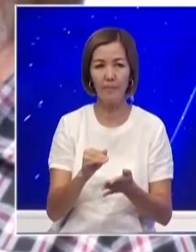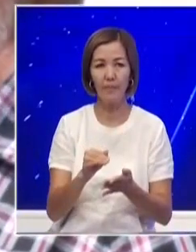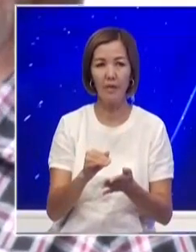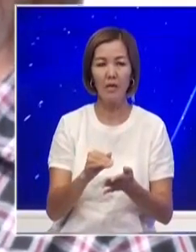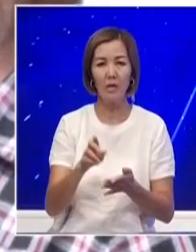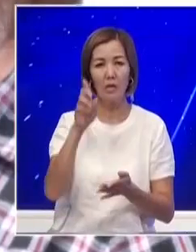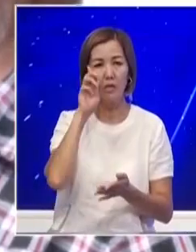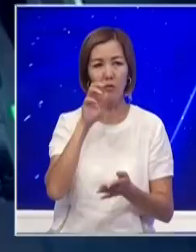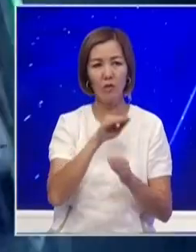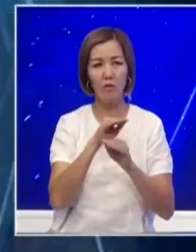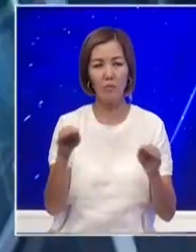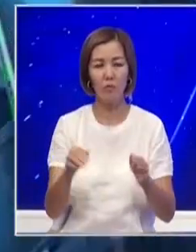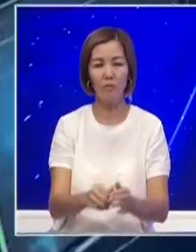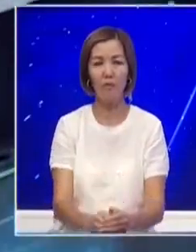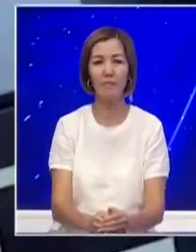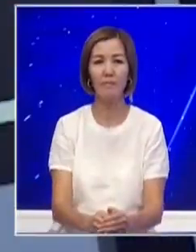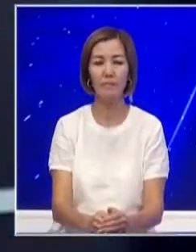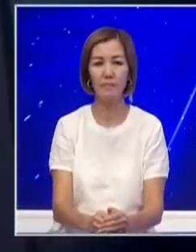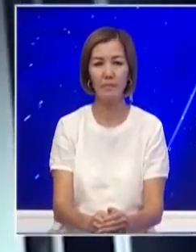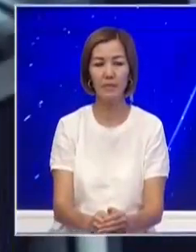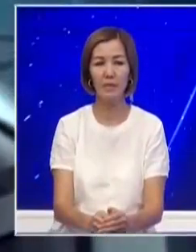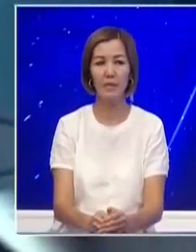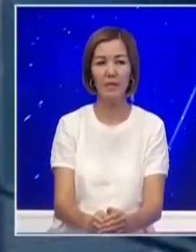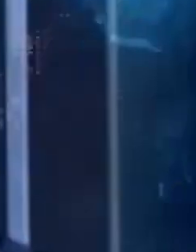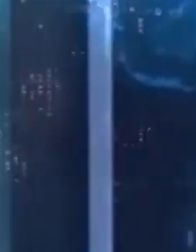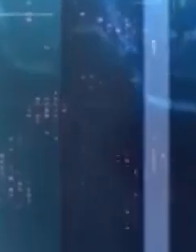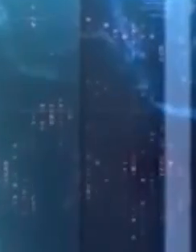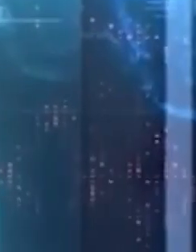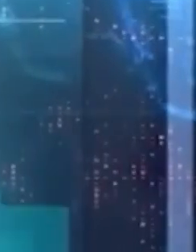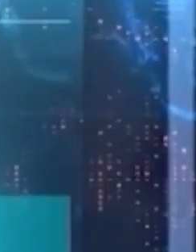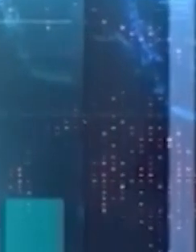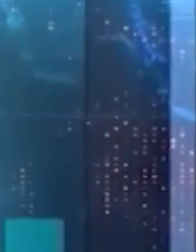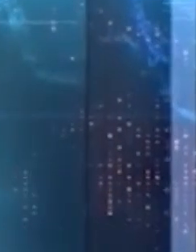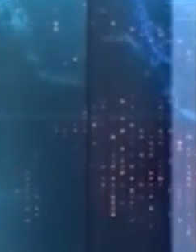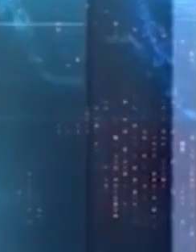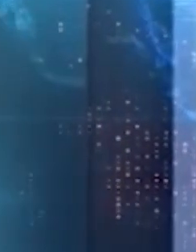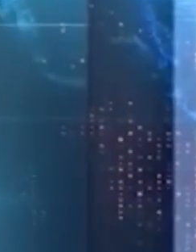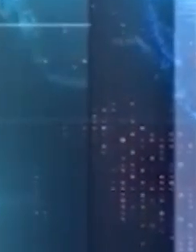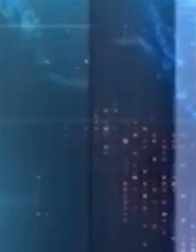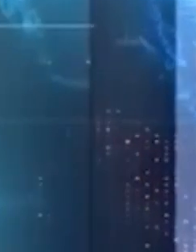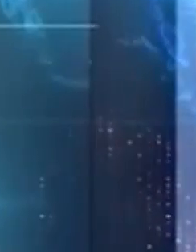на государственном уровне. Аружан Тнеибаева, Бекжан Кенжебай, телеканал Жетсу, Алматинская область.